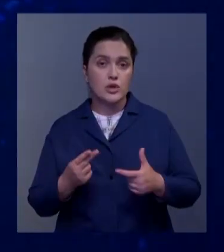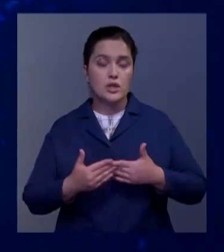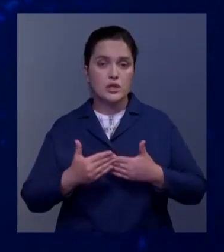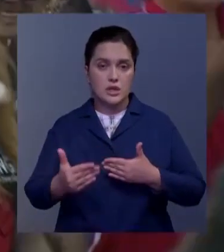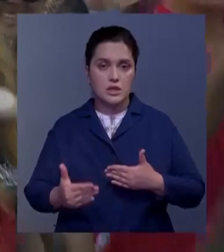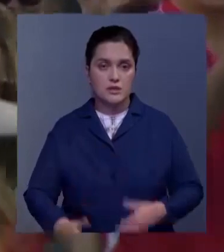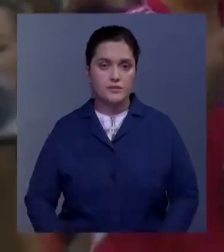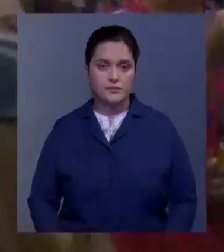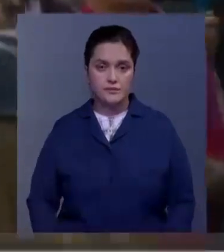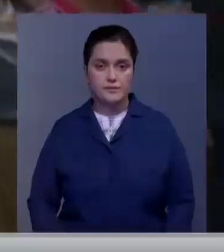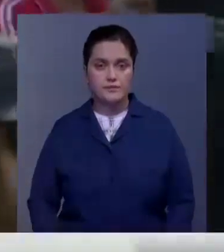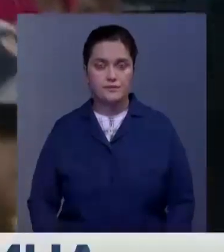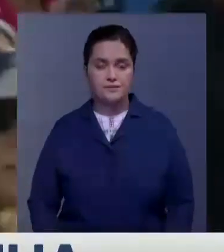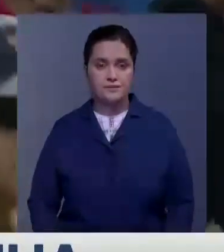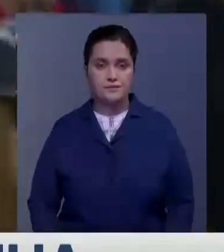дистанцирования.